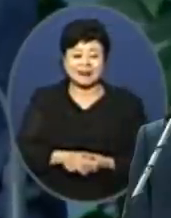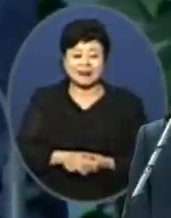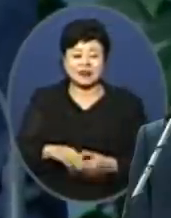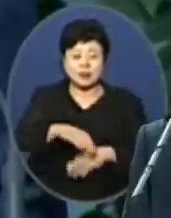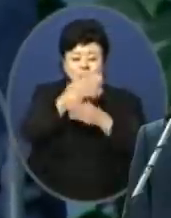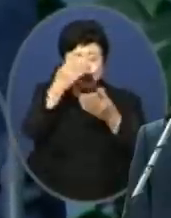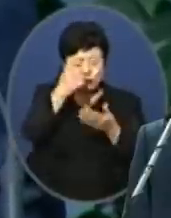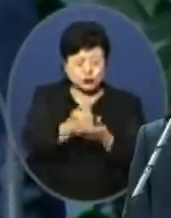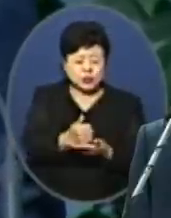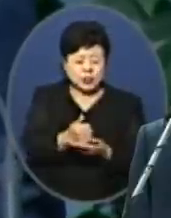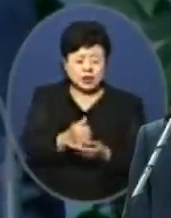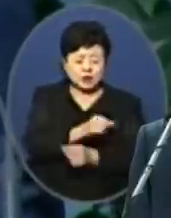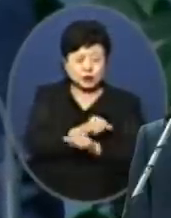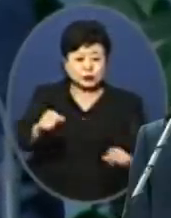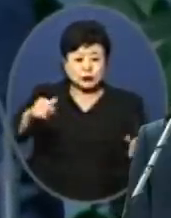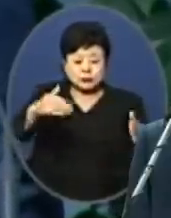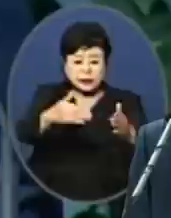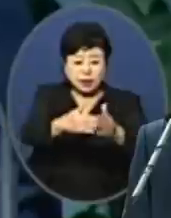모든 죄를 사하고